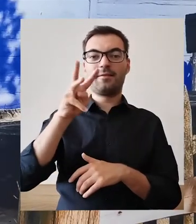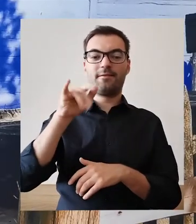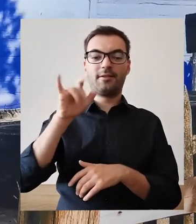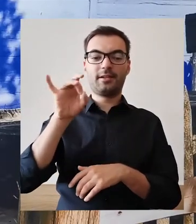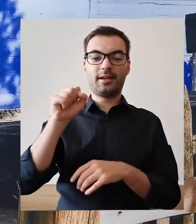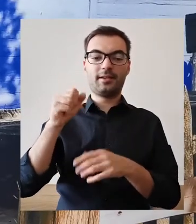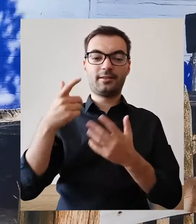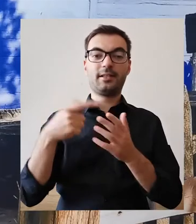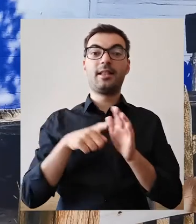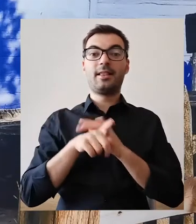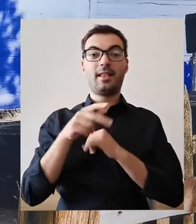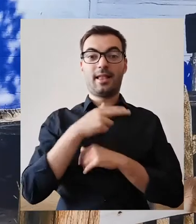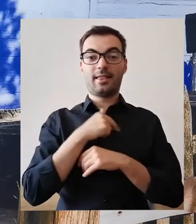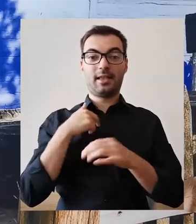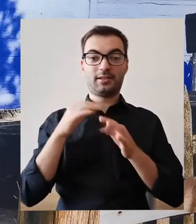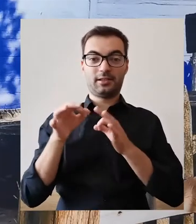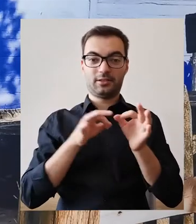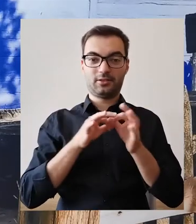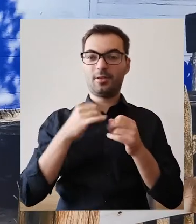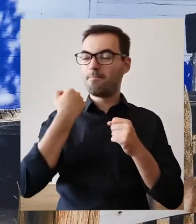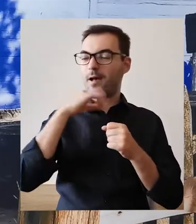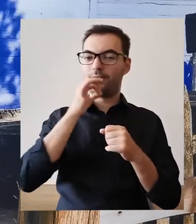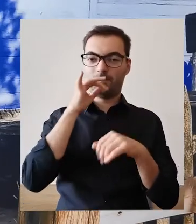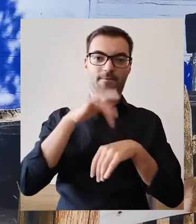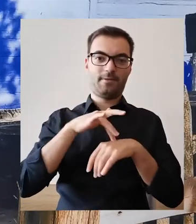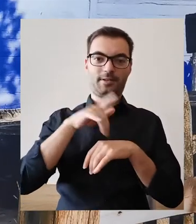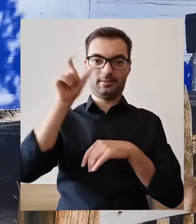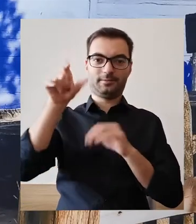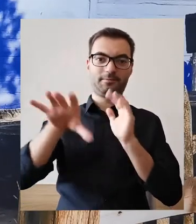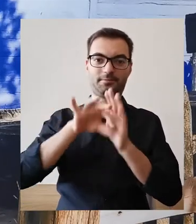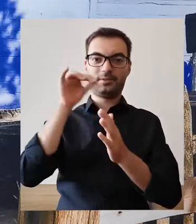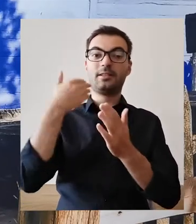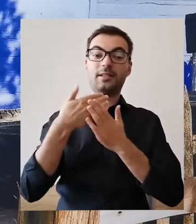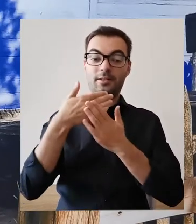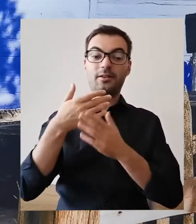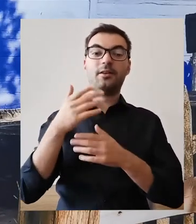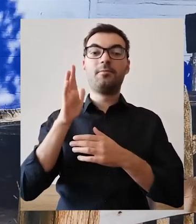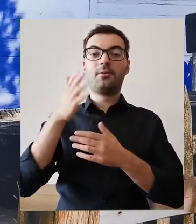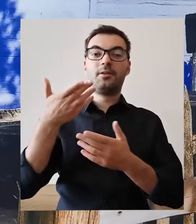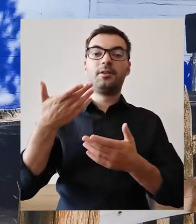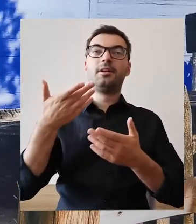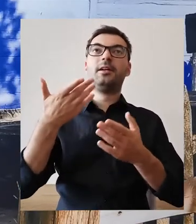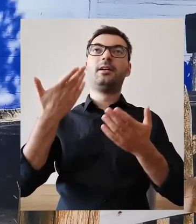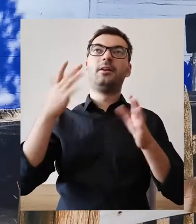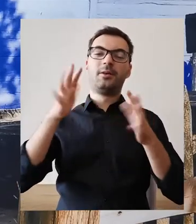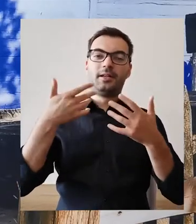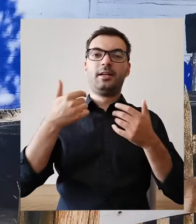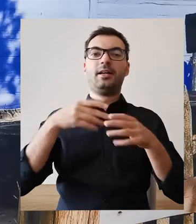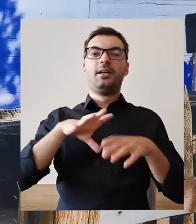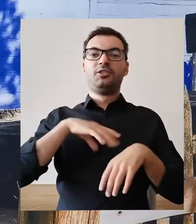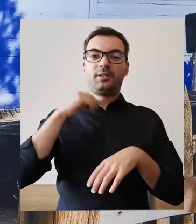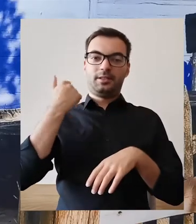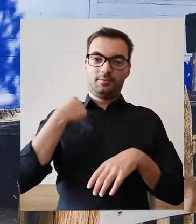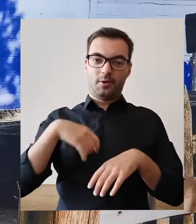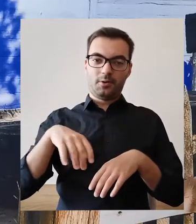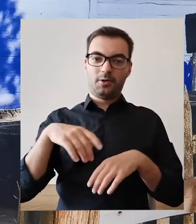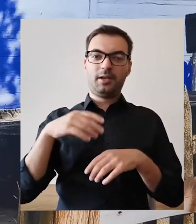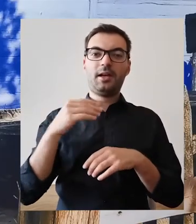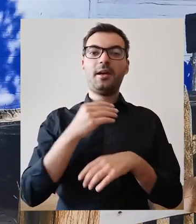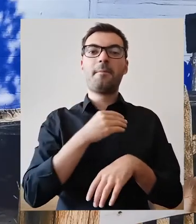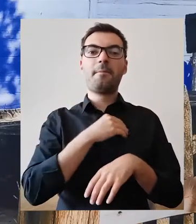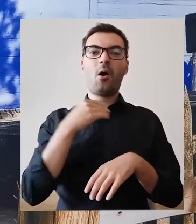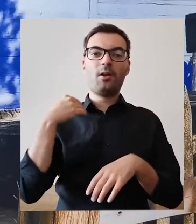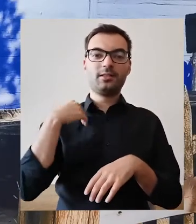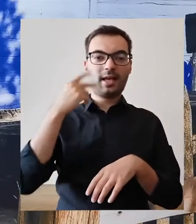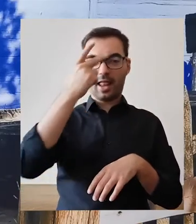wyborem dla naszej historii bardzo pozytywne bo później dał nam świętych dziękuję polsko-litewskim na a